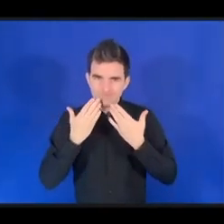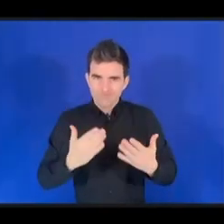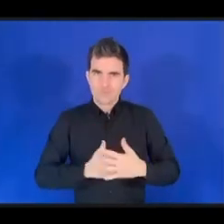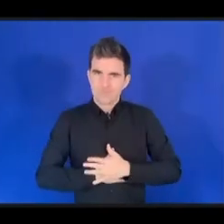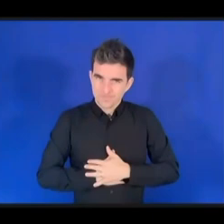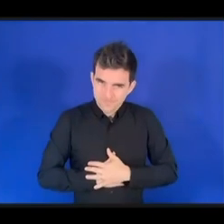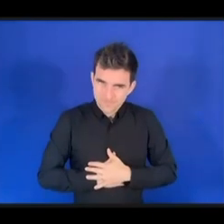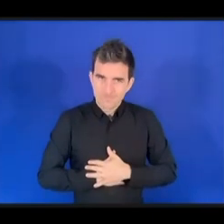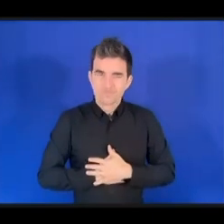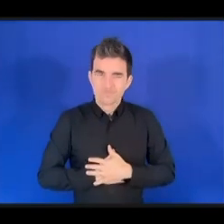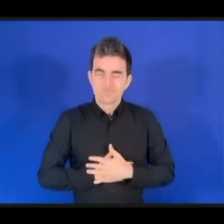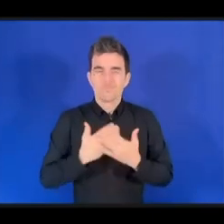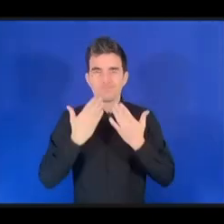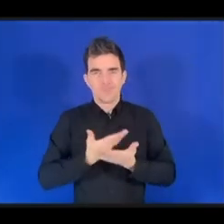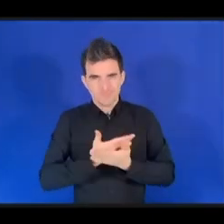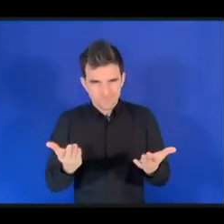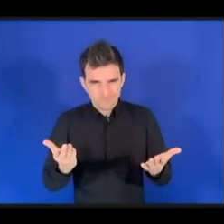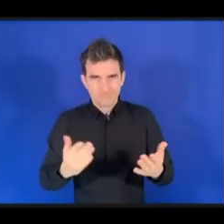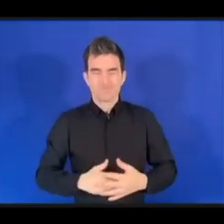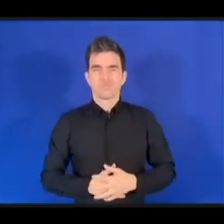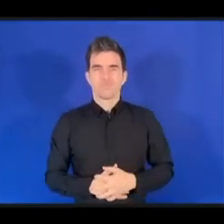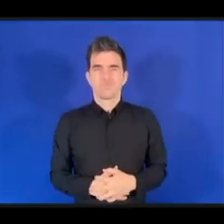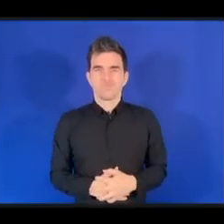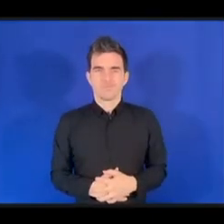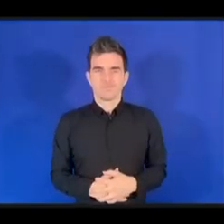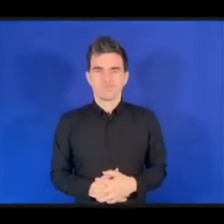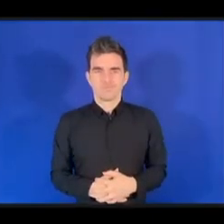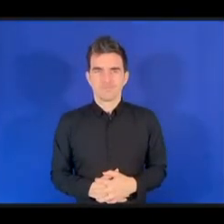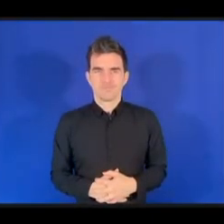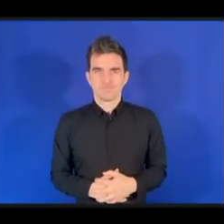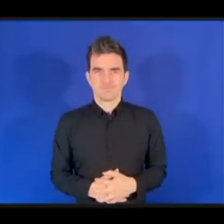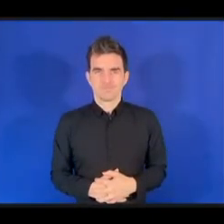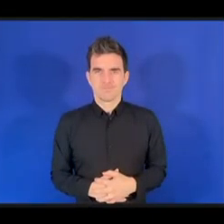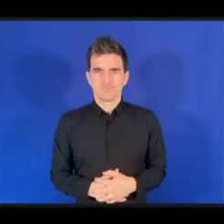thank様ありがとうございまし